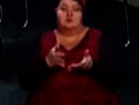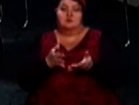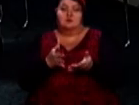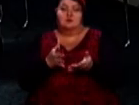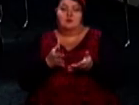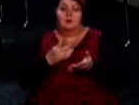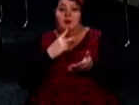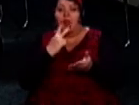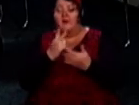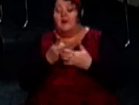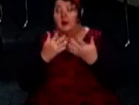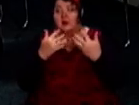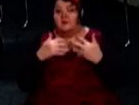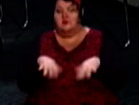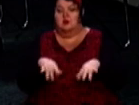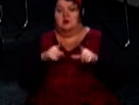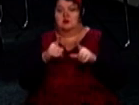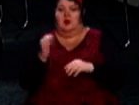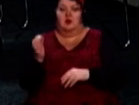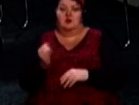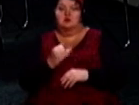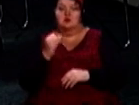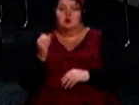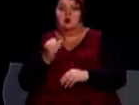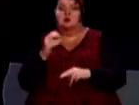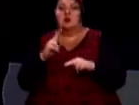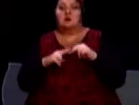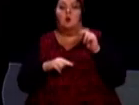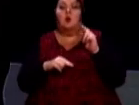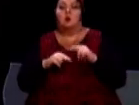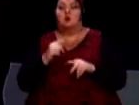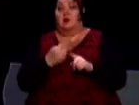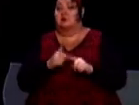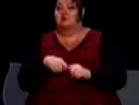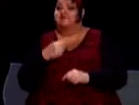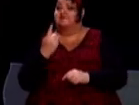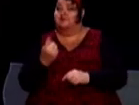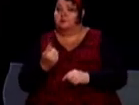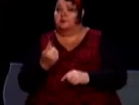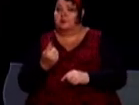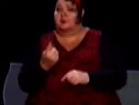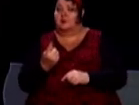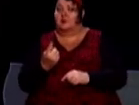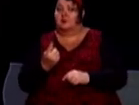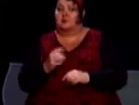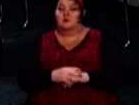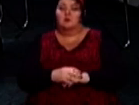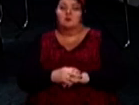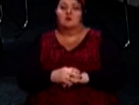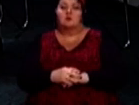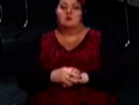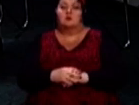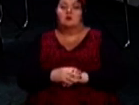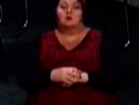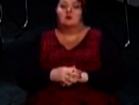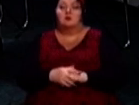просто вигляд втрачає ця історична споруда? Це одне питання. Яке ваше... Катерина Станіславівна відповість на це